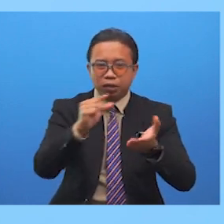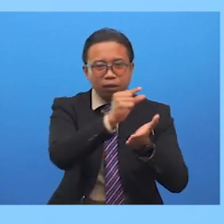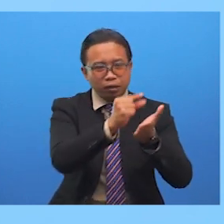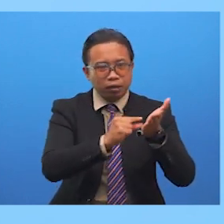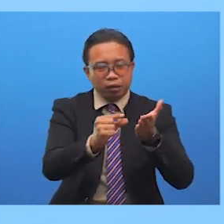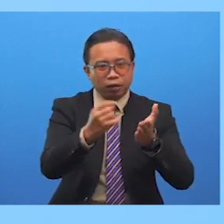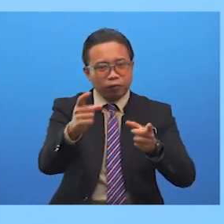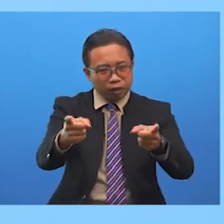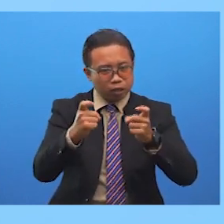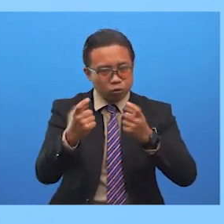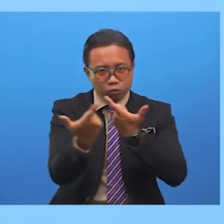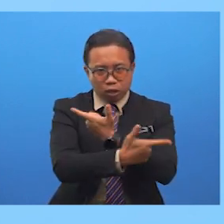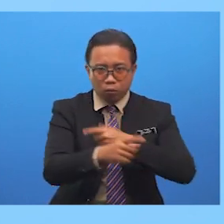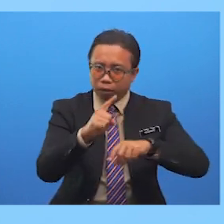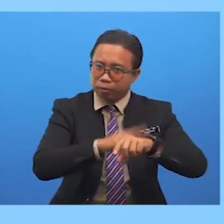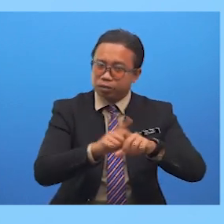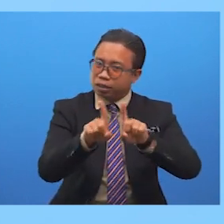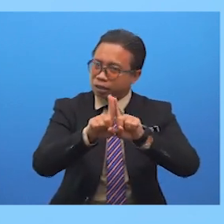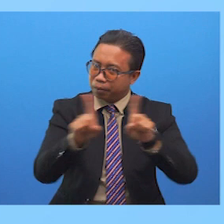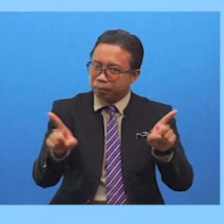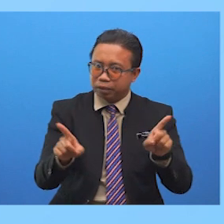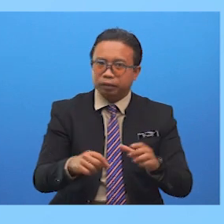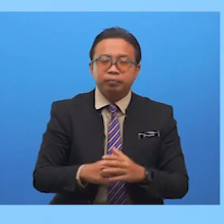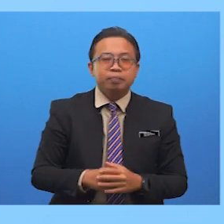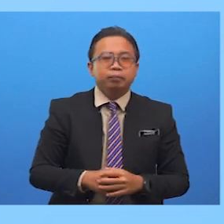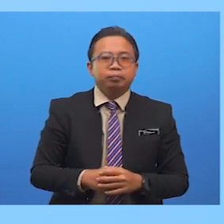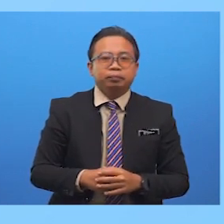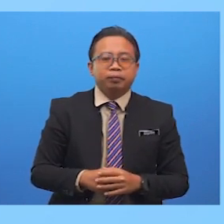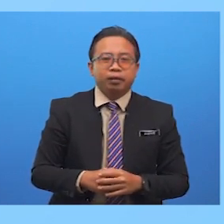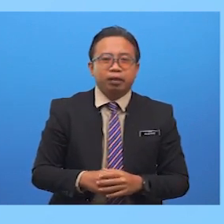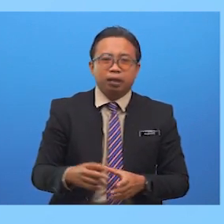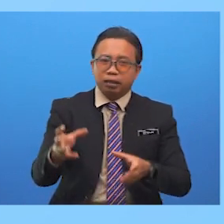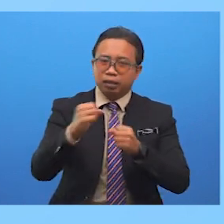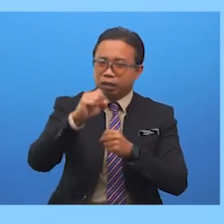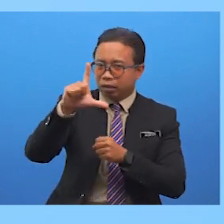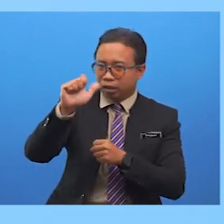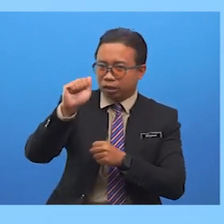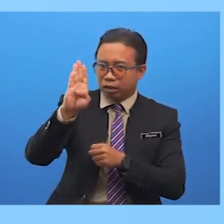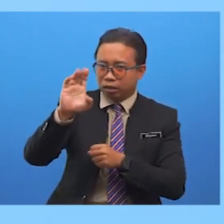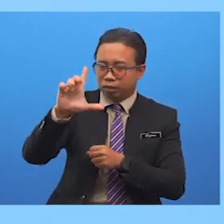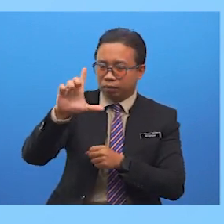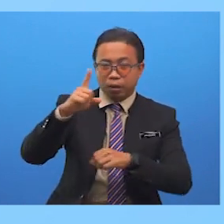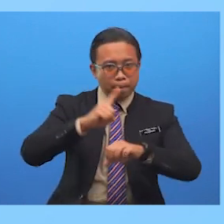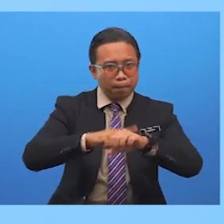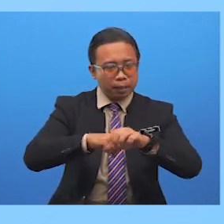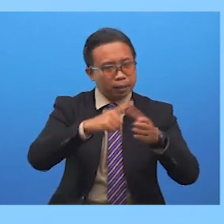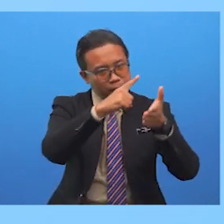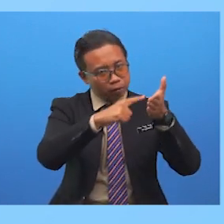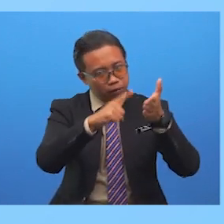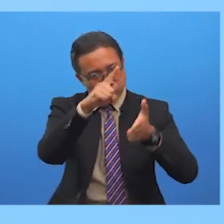krafla juga melawan masa tetapi apo yang berbeza hanyalah label dipaksi way